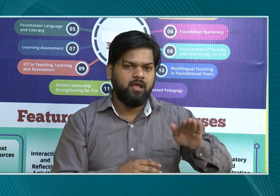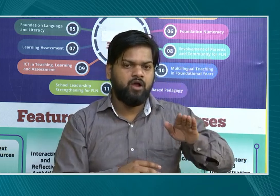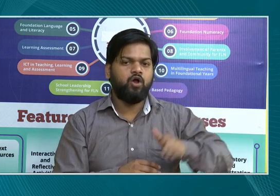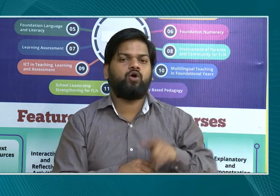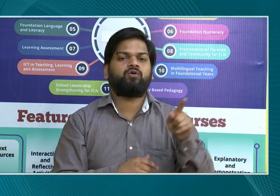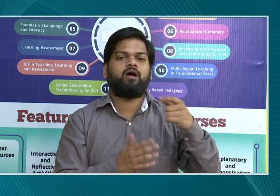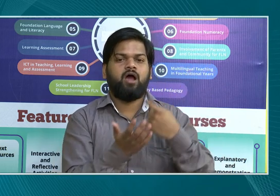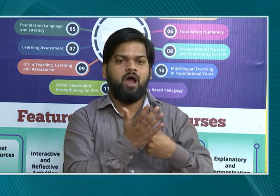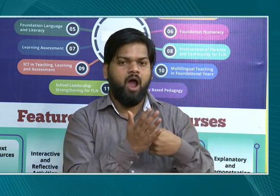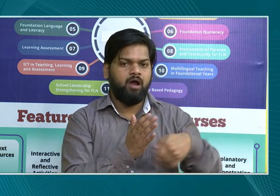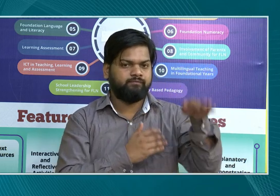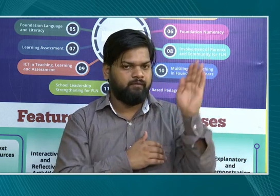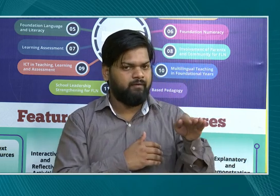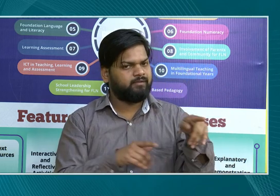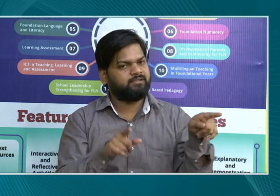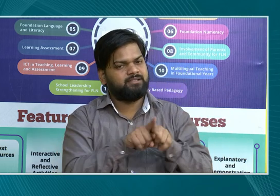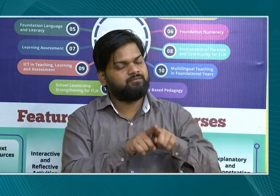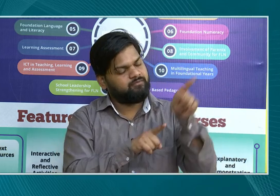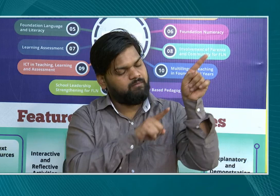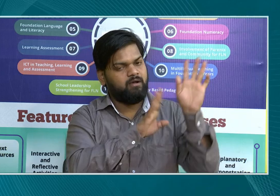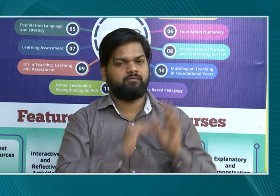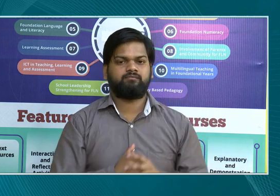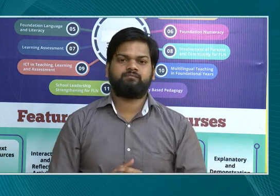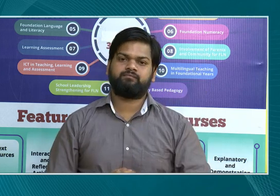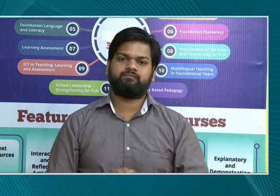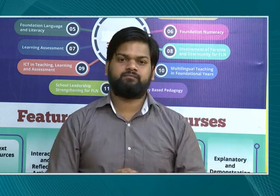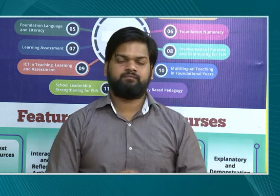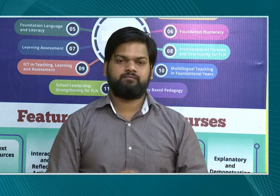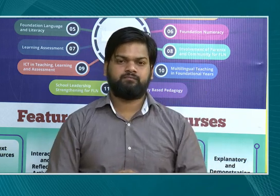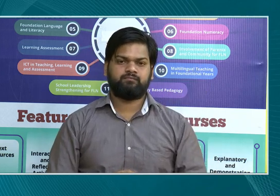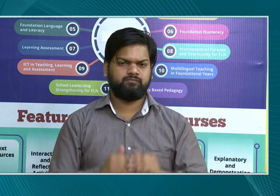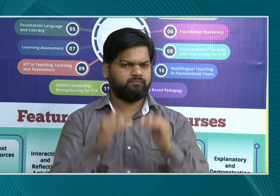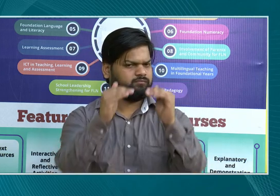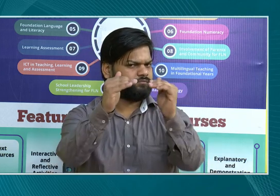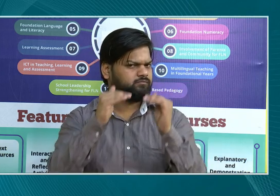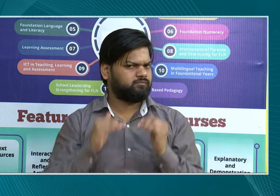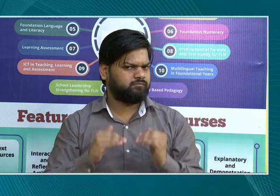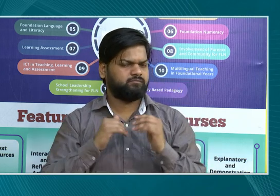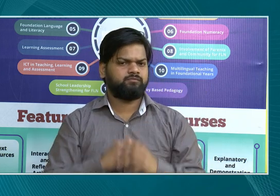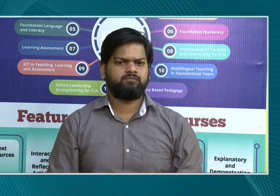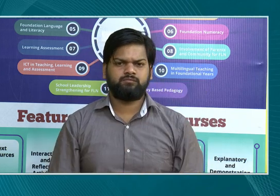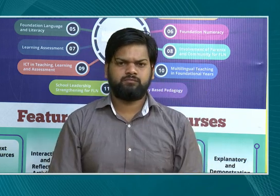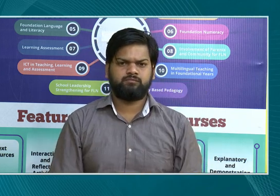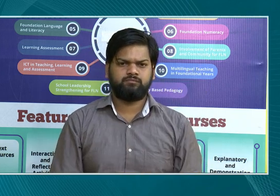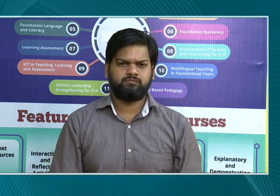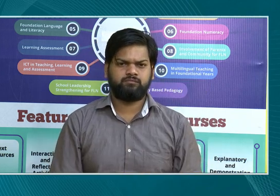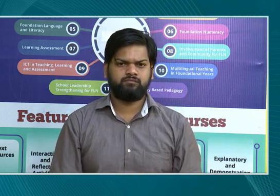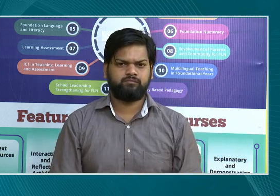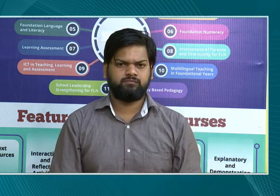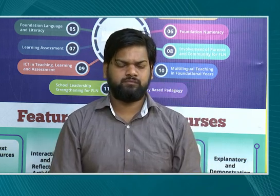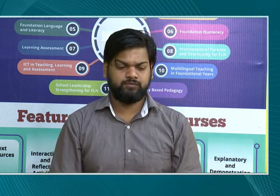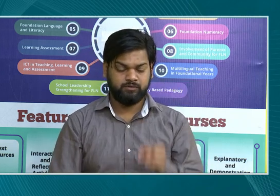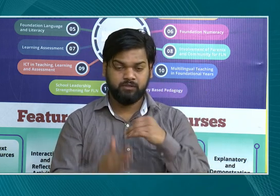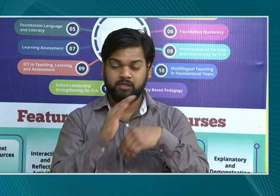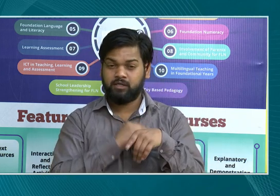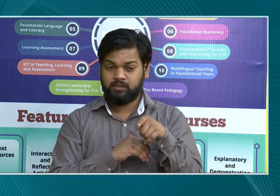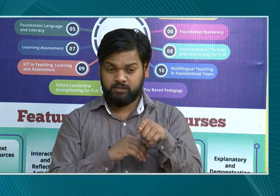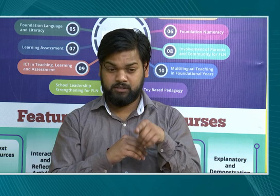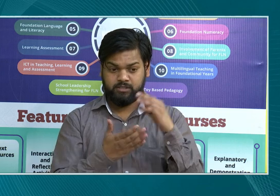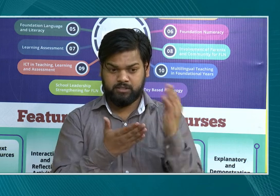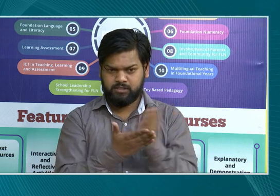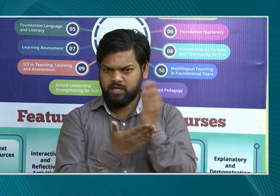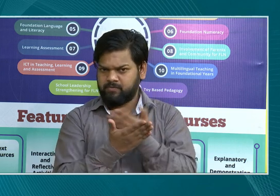इनका प्रयोग इस पाठ में हुआ है ठीक है इसके बाद हमने इस पाठ में एक मुहावरे का प्रयोग हुआ